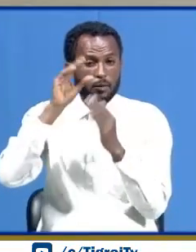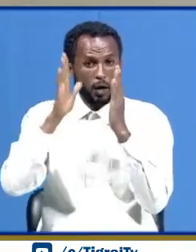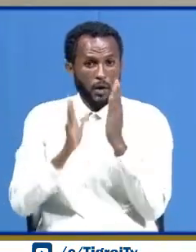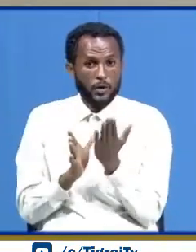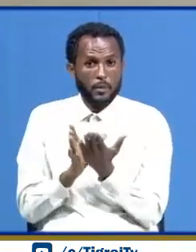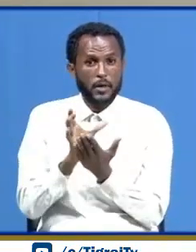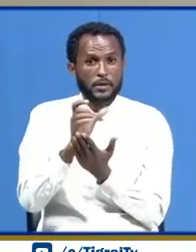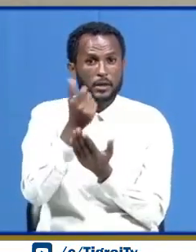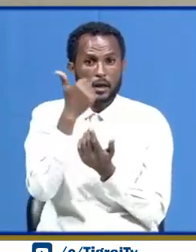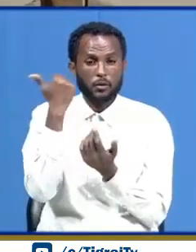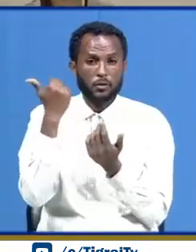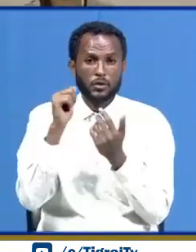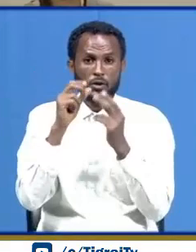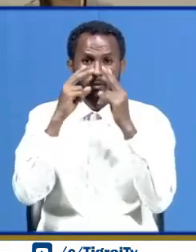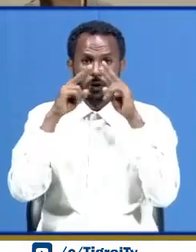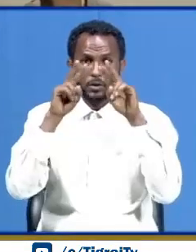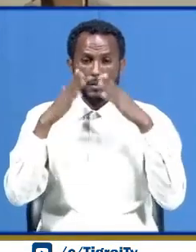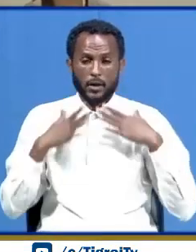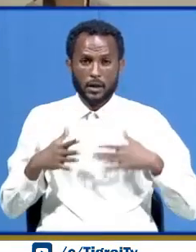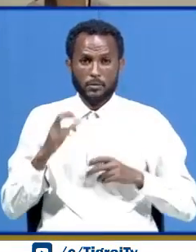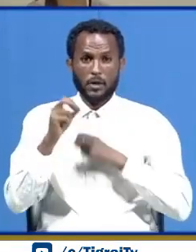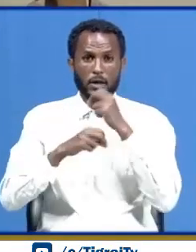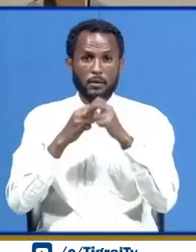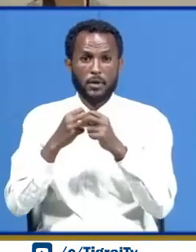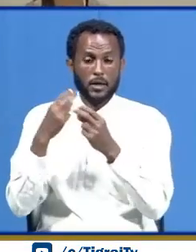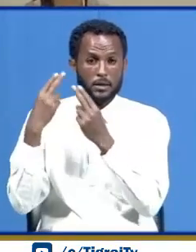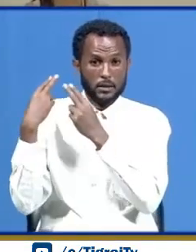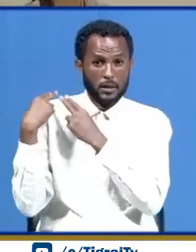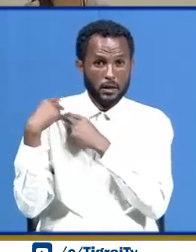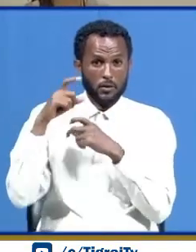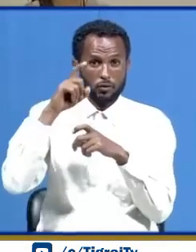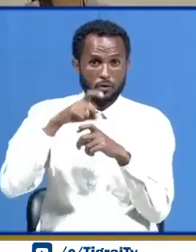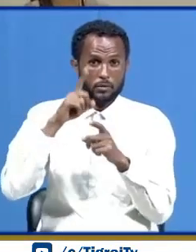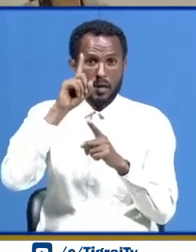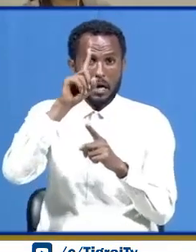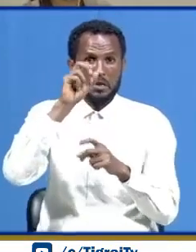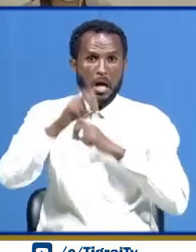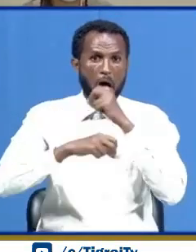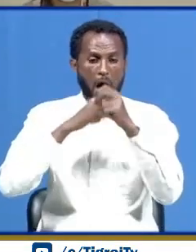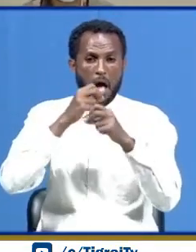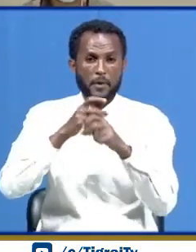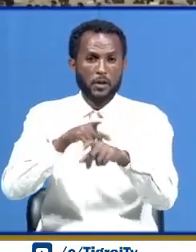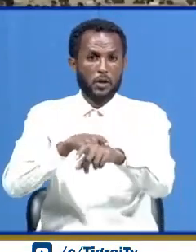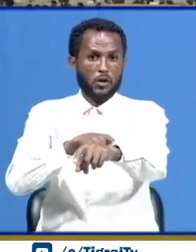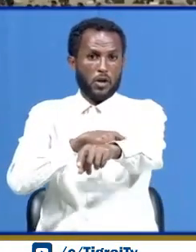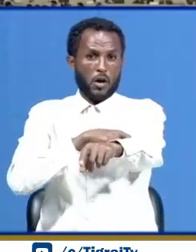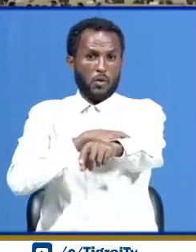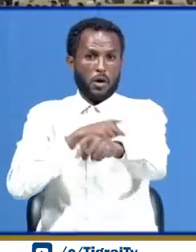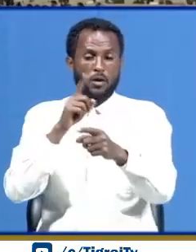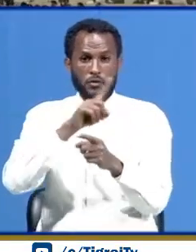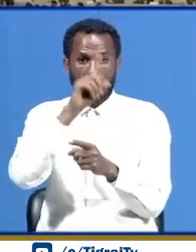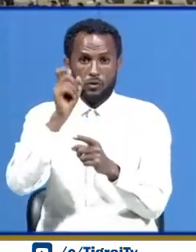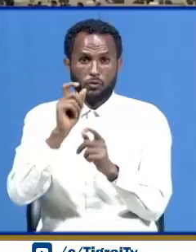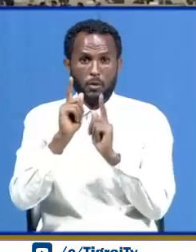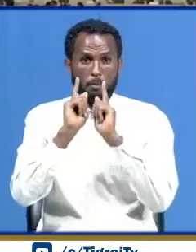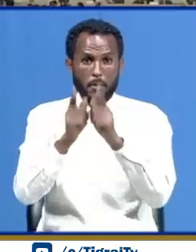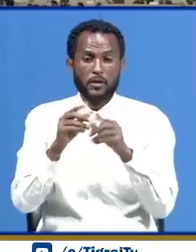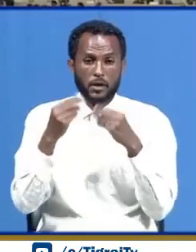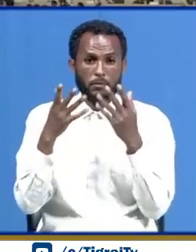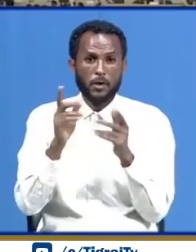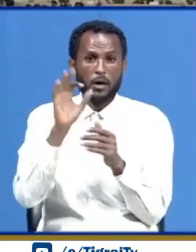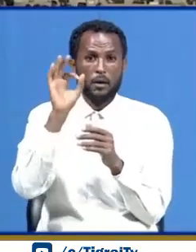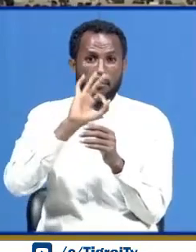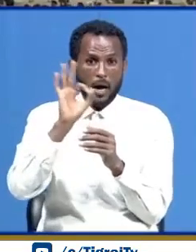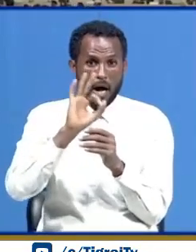ካልኦት ዝምልከቶም ኣካላትን ዕድመ ስልጣን እቲ ኮሚሽን ብልዕሊ ሓደ ዓመት ንክነዋሕ ክሓቱ ጸኒሖም። ነዚ ሕቶ መልሲ ንምሃብ ብዓርቢ